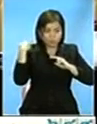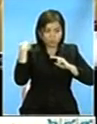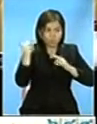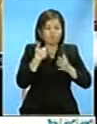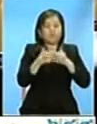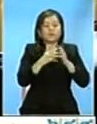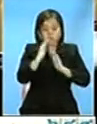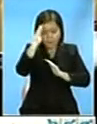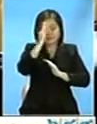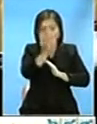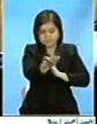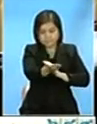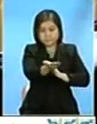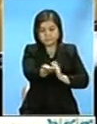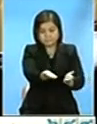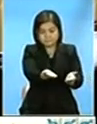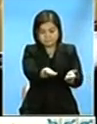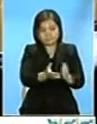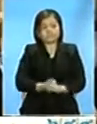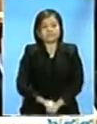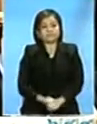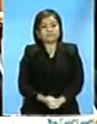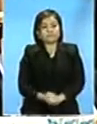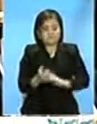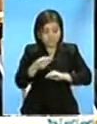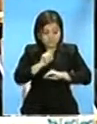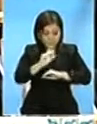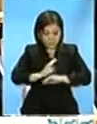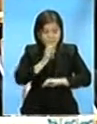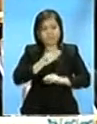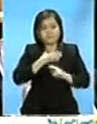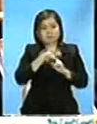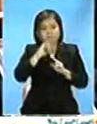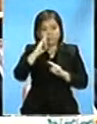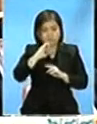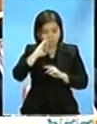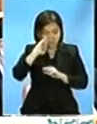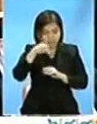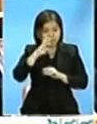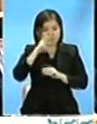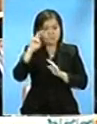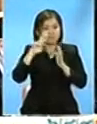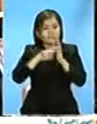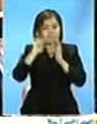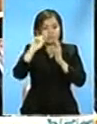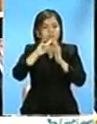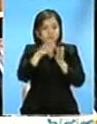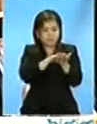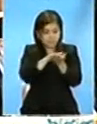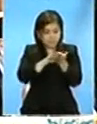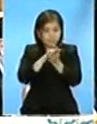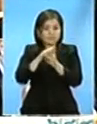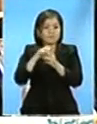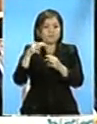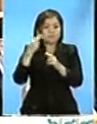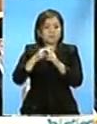รเชิญนะเชิญ ท่านประธานด้วยความเคารพครับผมจิรายุห่วงทรัพย์สมาชิกรัฐสภาขออภัยท่านอาจารย์นิพิษนะครับ